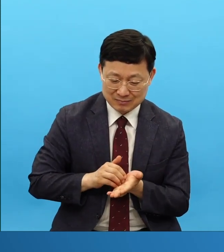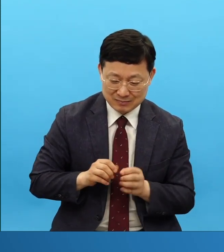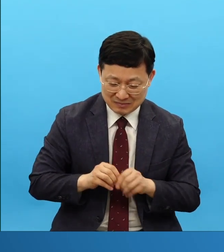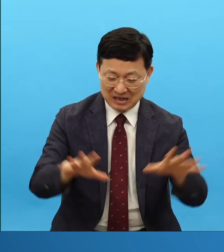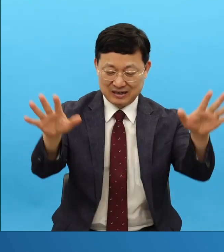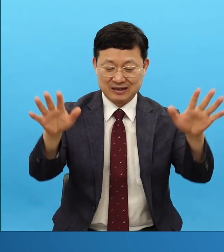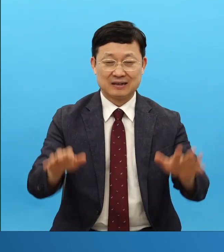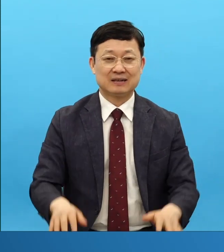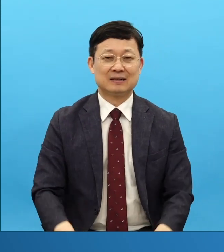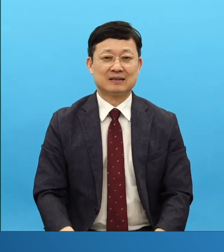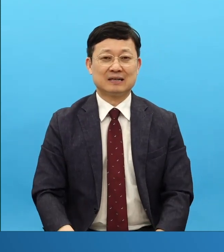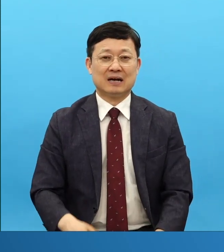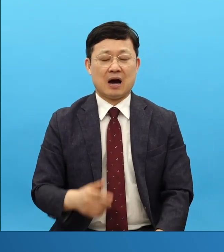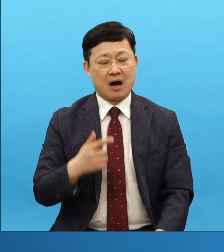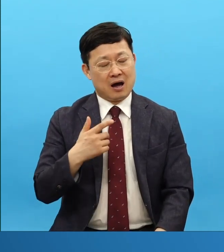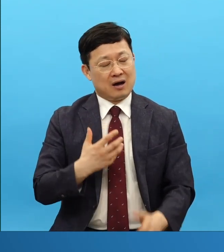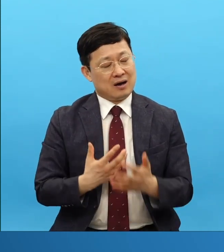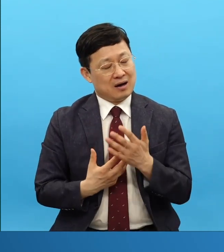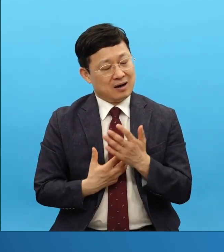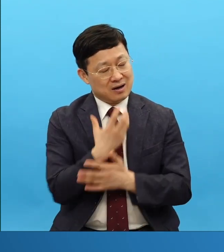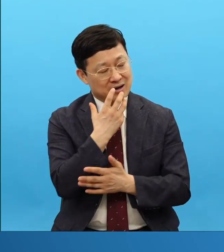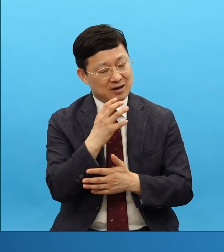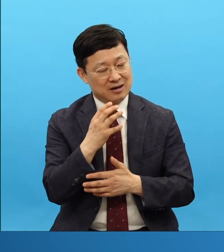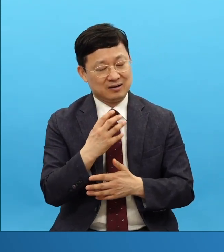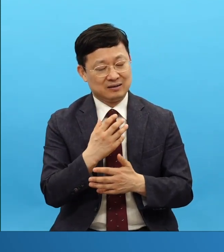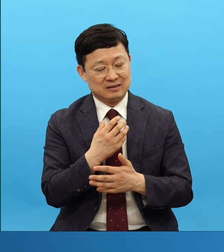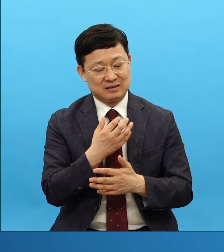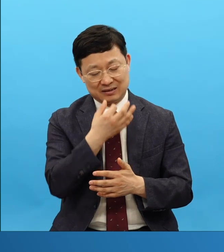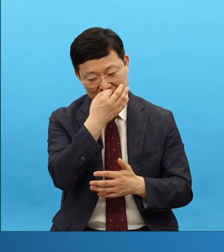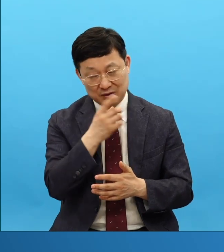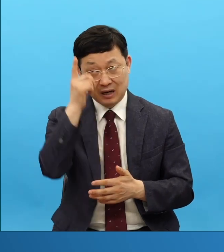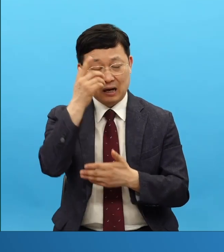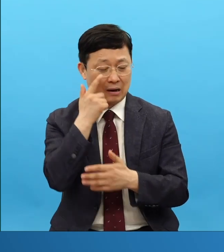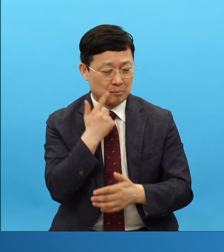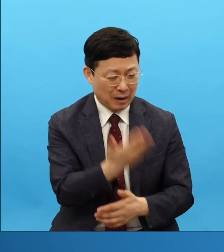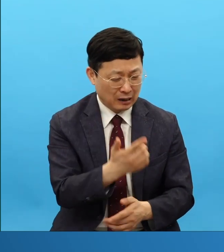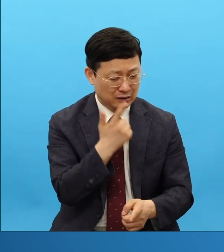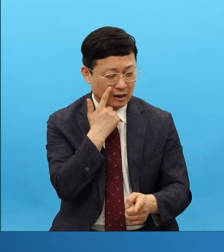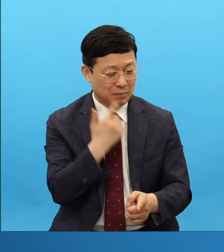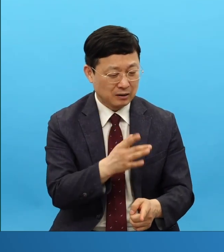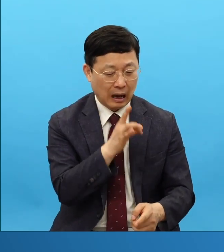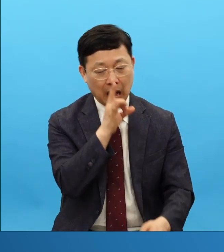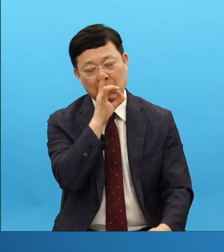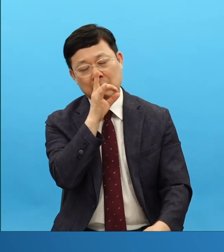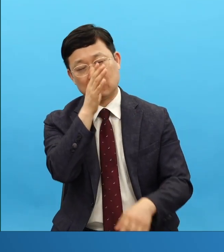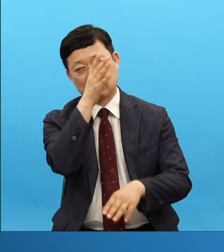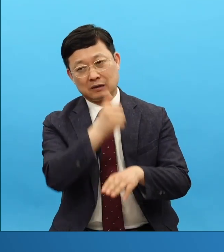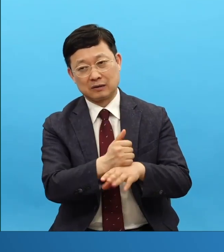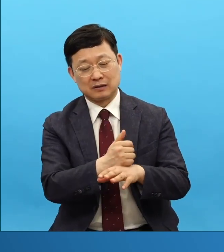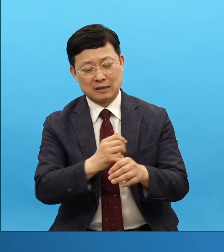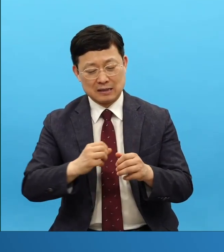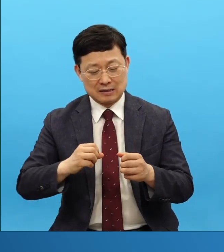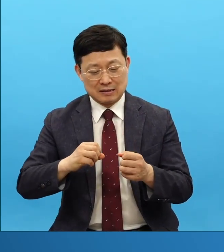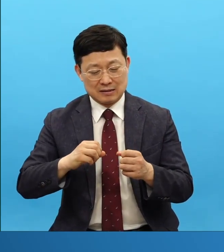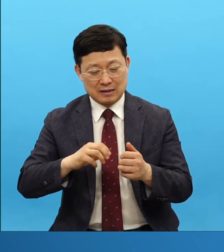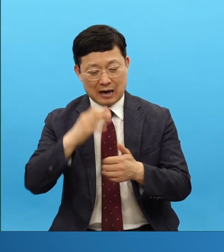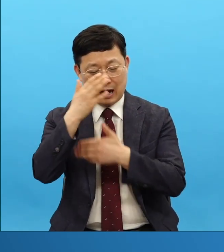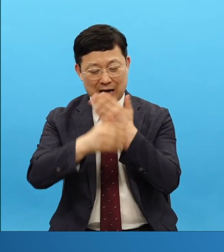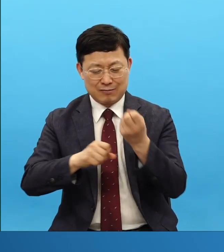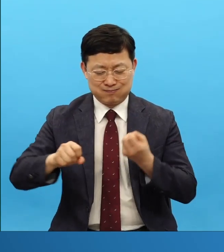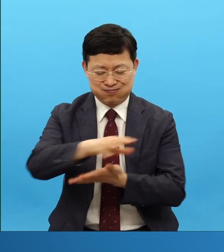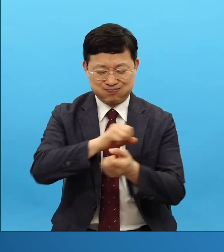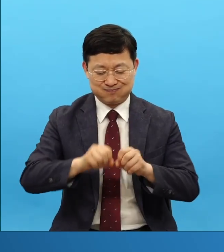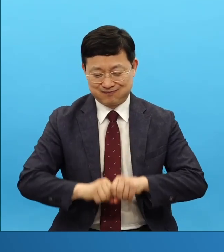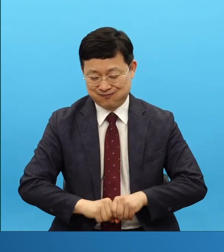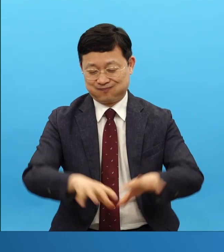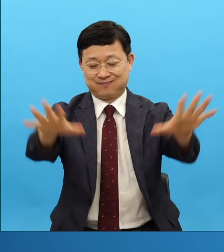again. 한장하겠다니까 하나님 아무리 봐줘도 안 돼. 또 봐줘도 안 돼. 또 봐줘. 그래 내리 세리 흩어본 거야 나중에 이제 그죠. God gave